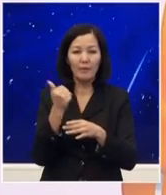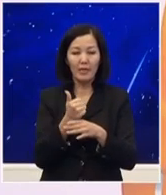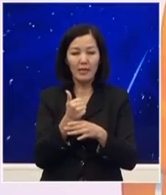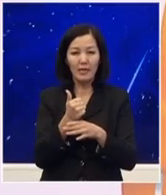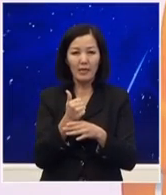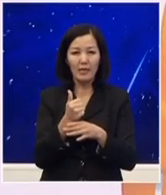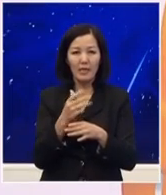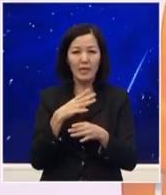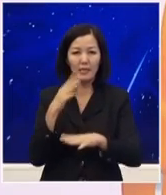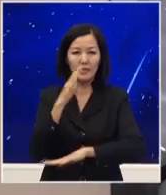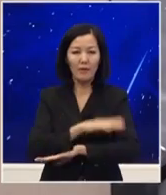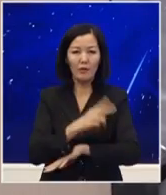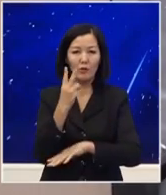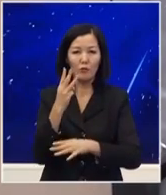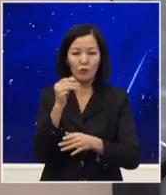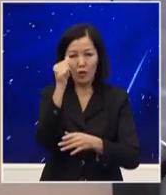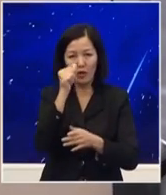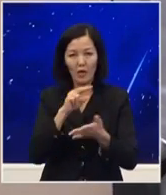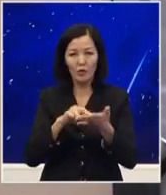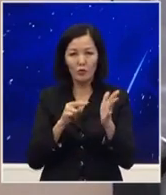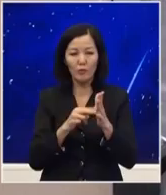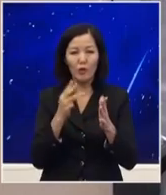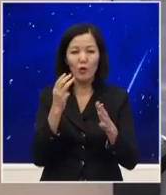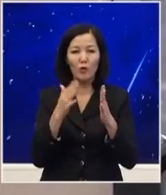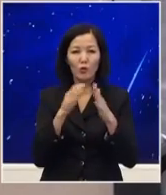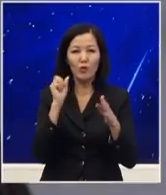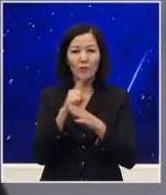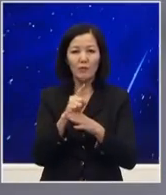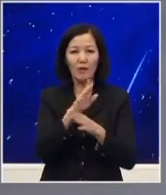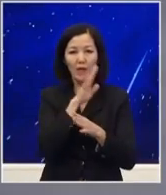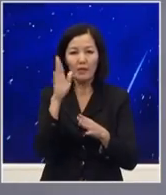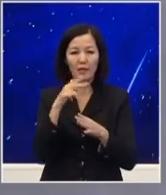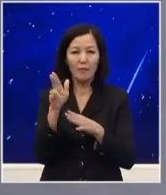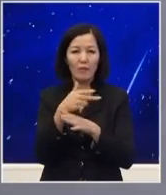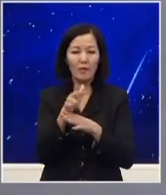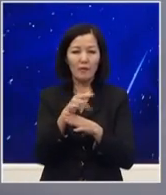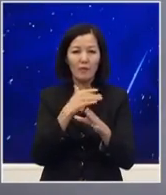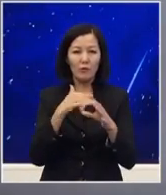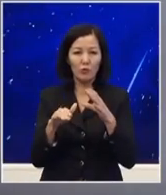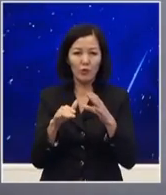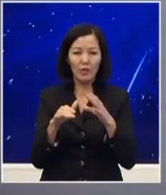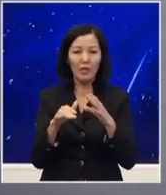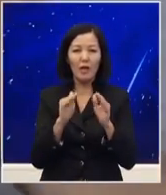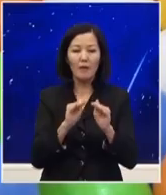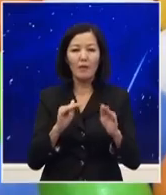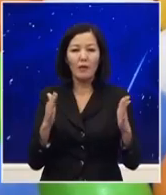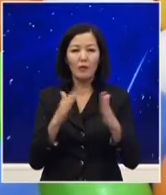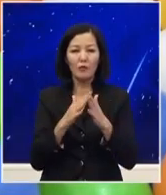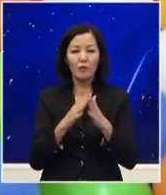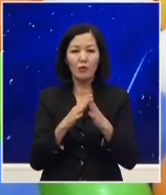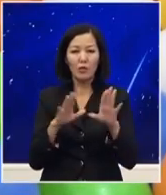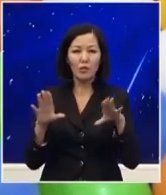Арнайы сабақтар 3 айға жоспарланған. Үй тапсырмасы ретінде ата-аналарына бейне сабақтар жолданады. Бұл балалардың үй жағдайында